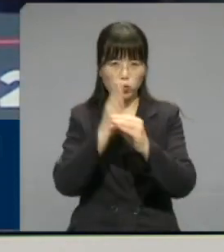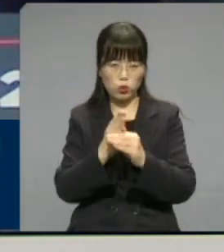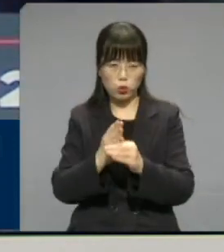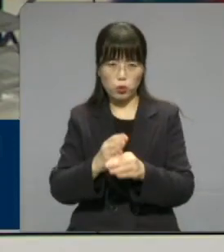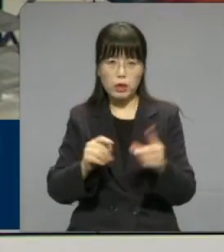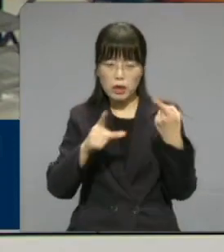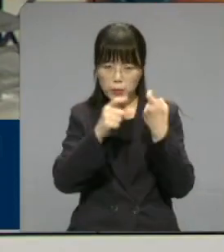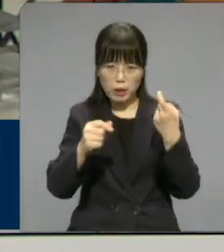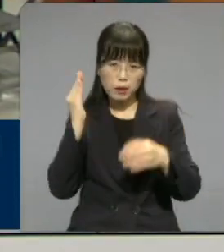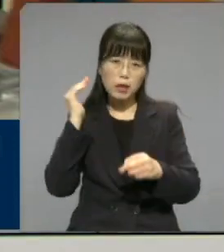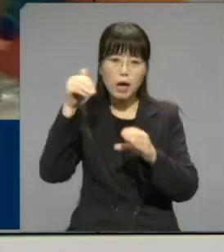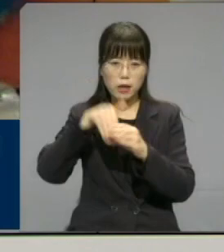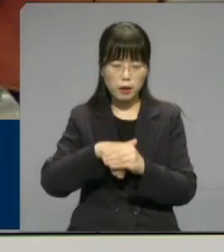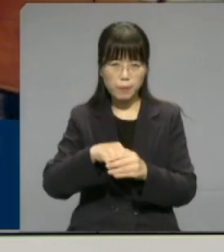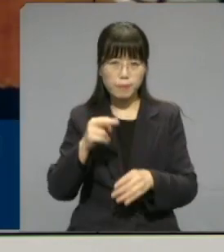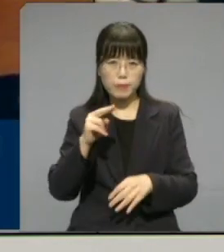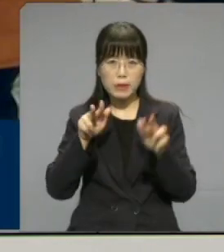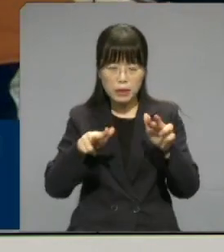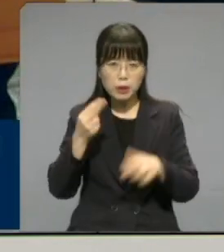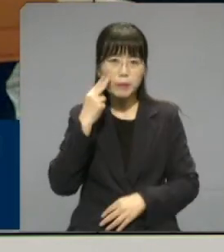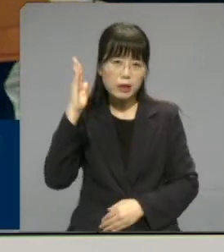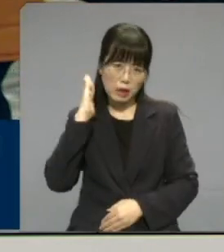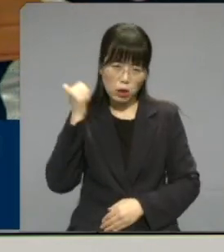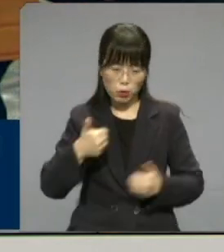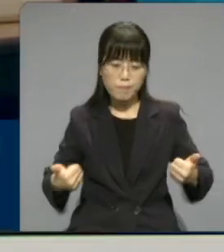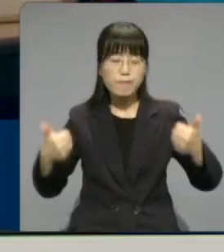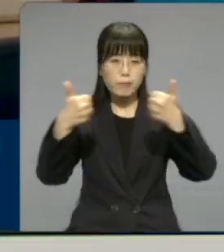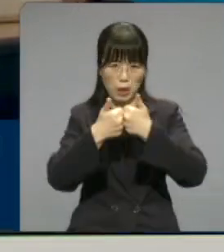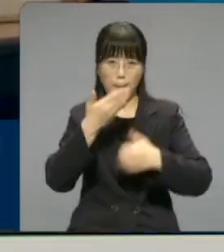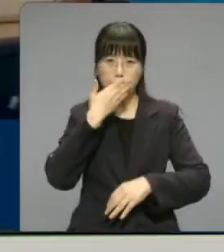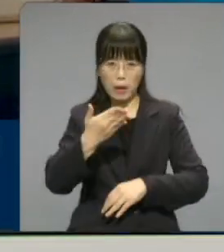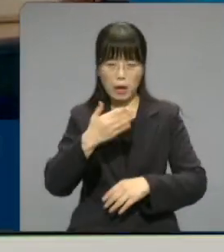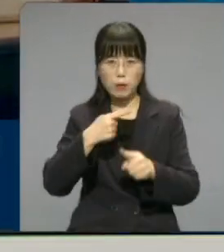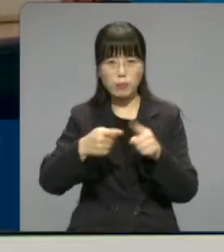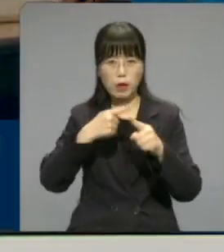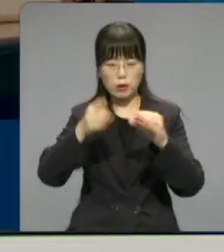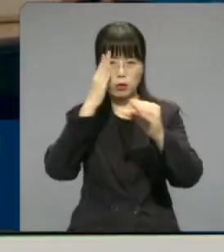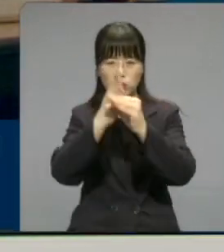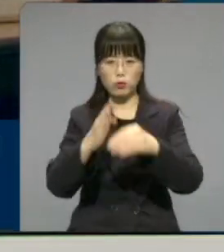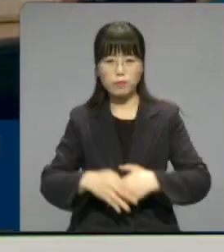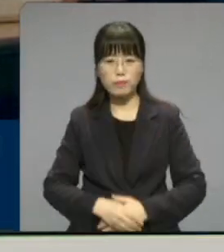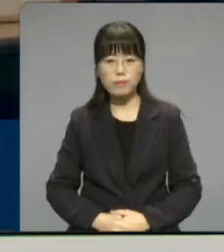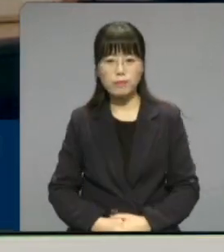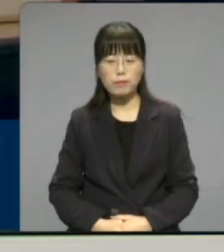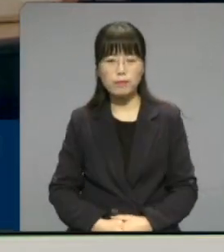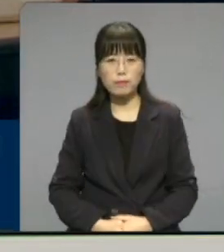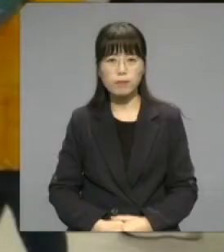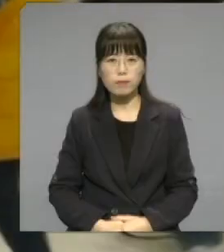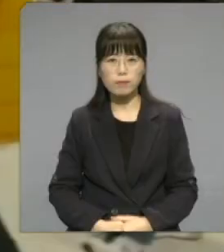오는 11월 대선에서 바이든 대통령과의 재대결이 유력해졌다는 평가입니다. 이윤택 기자입니다.